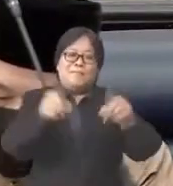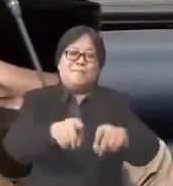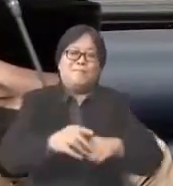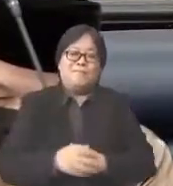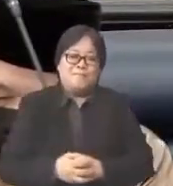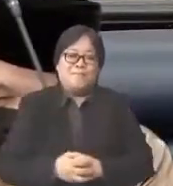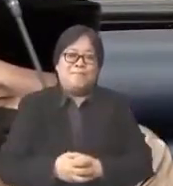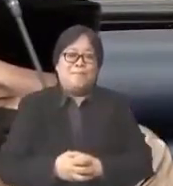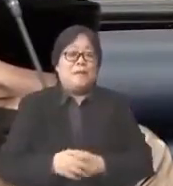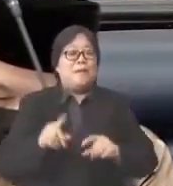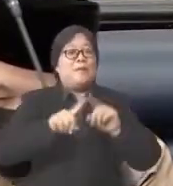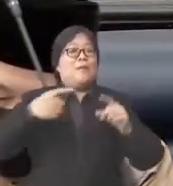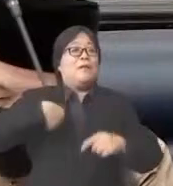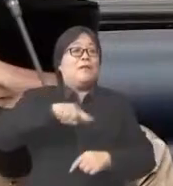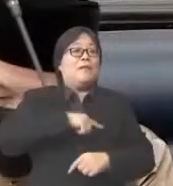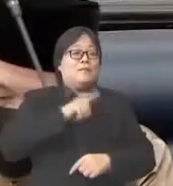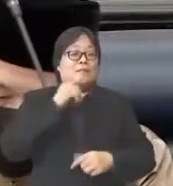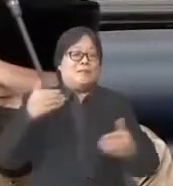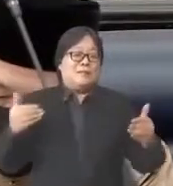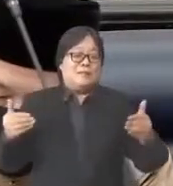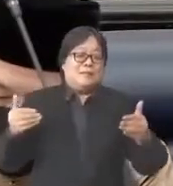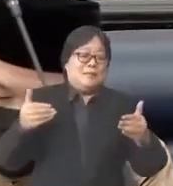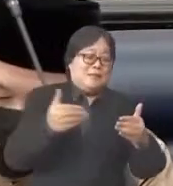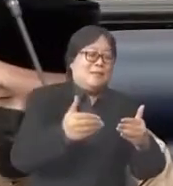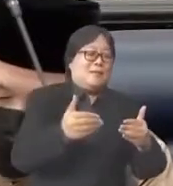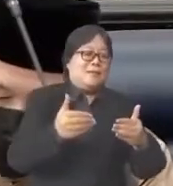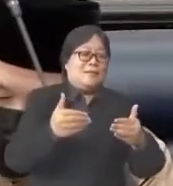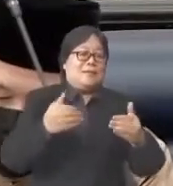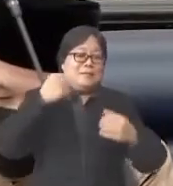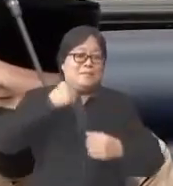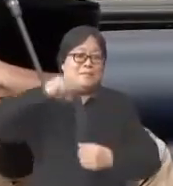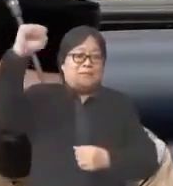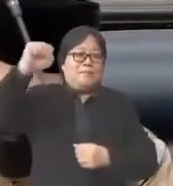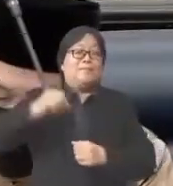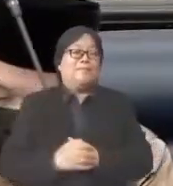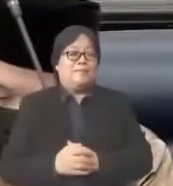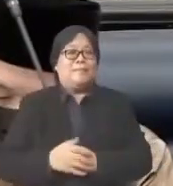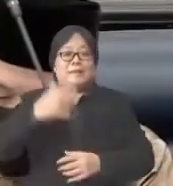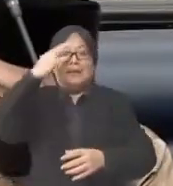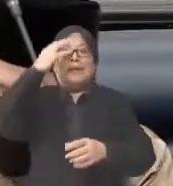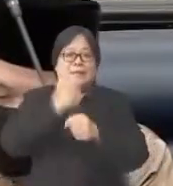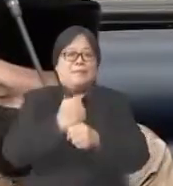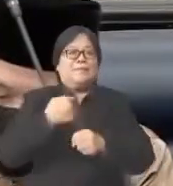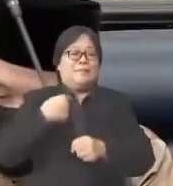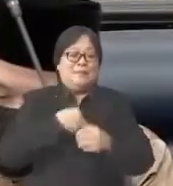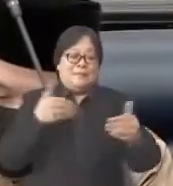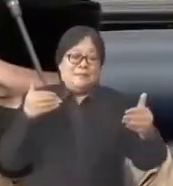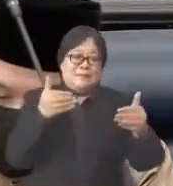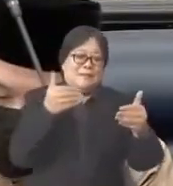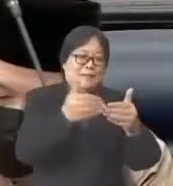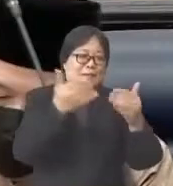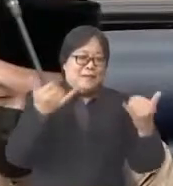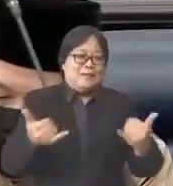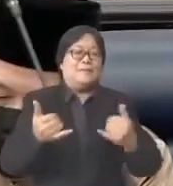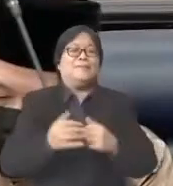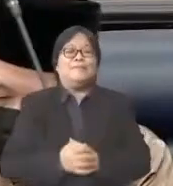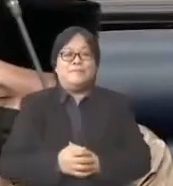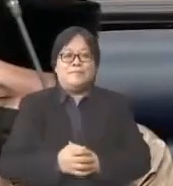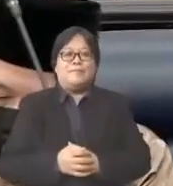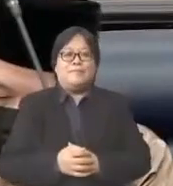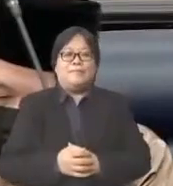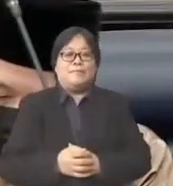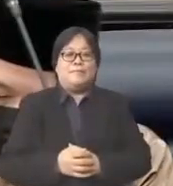sana tapi kita sudah hampir diambang kemenangan Yakinlah kita dekat sekali cukup